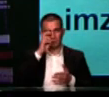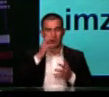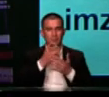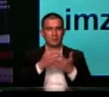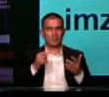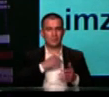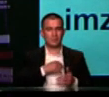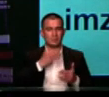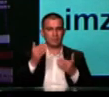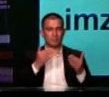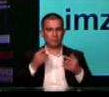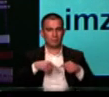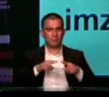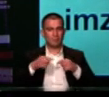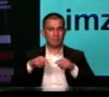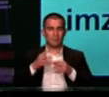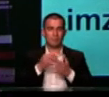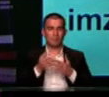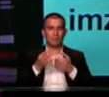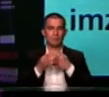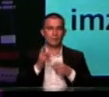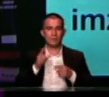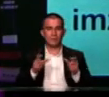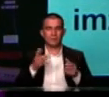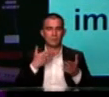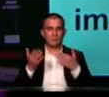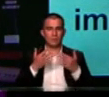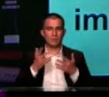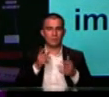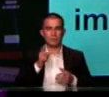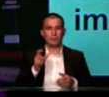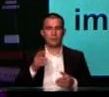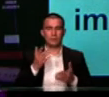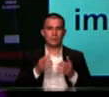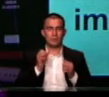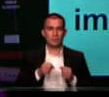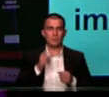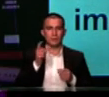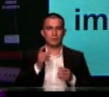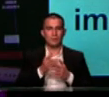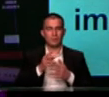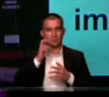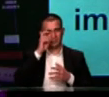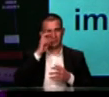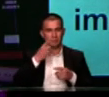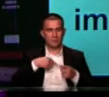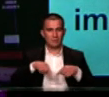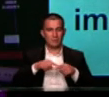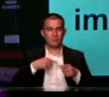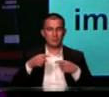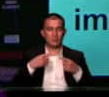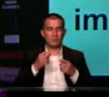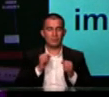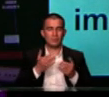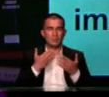idoralari bilan o'zaro munosabatni o'rnatishda jismoniy yoki yuridik shaxsga elektron